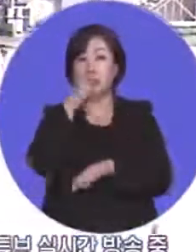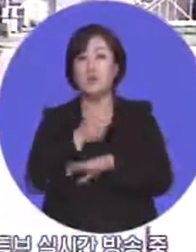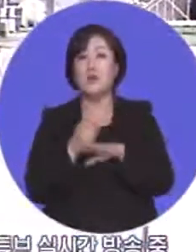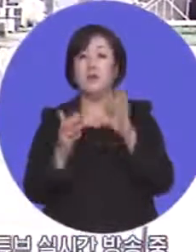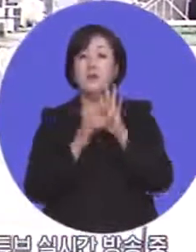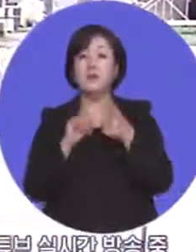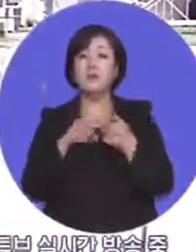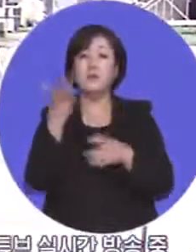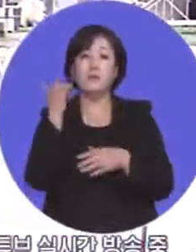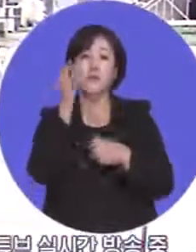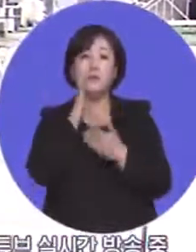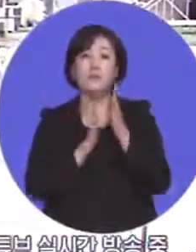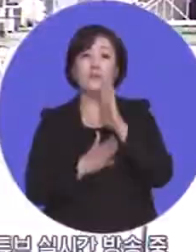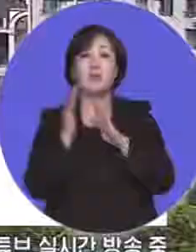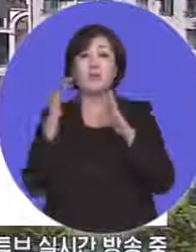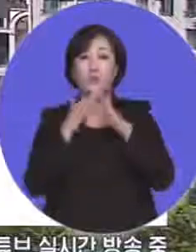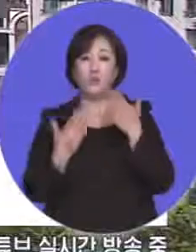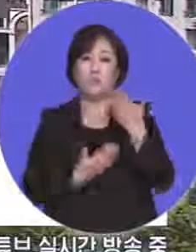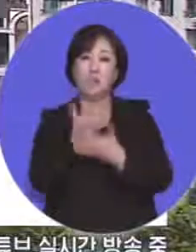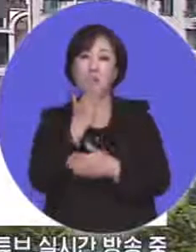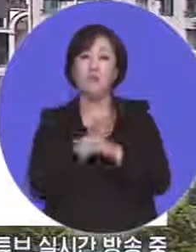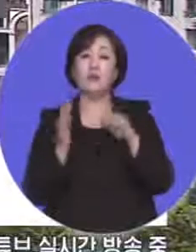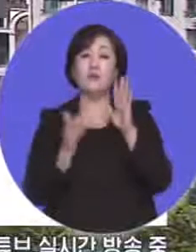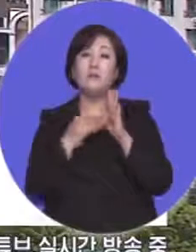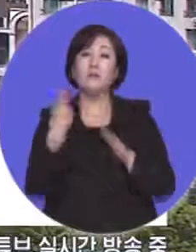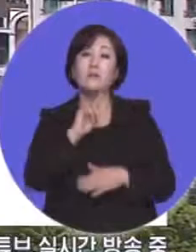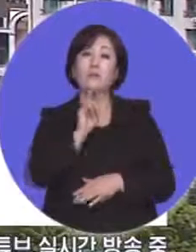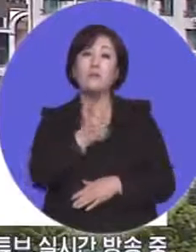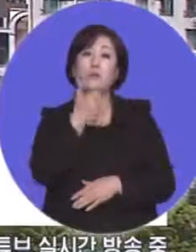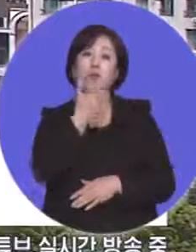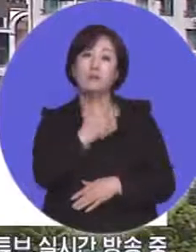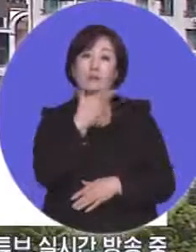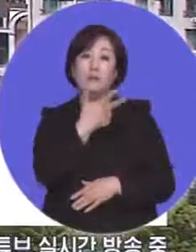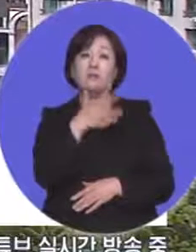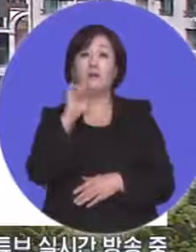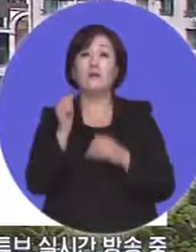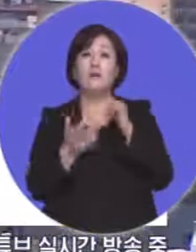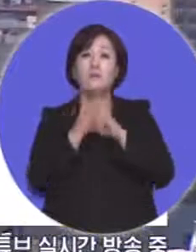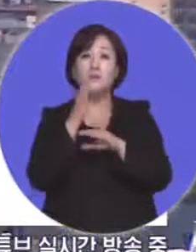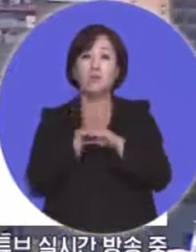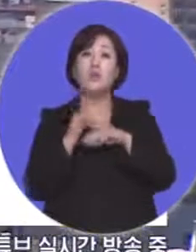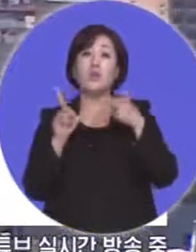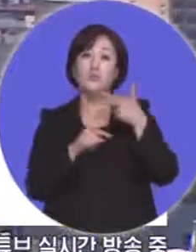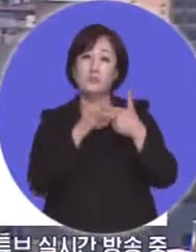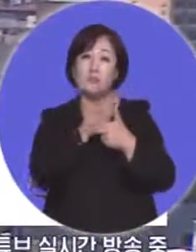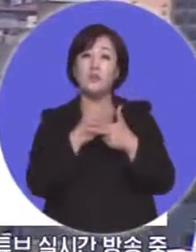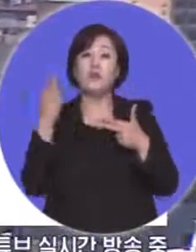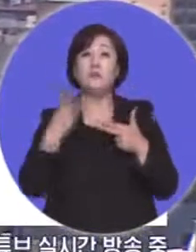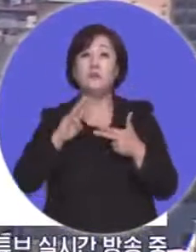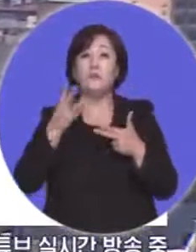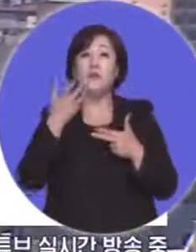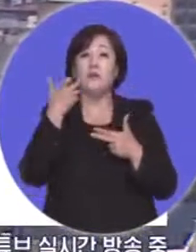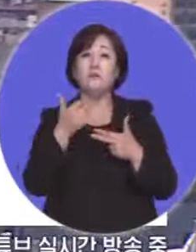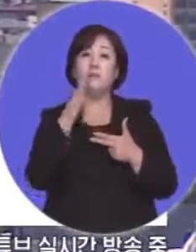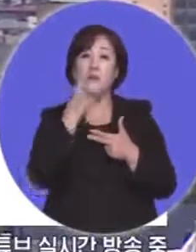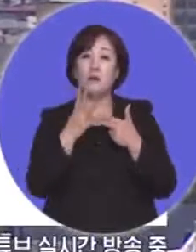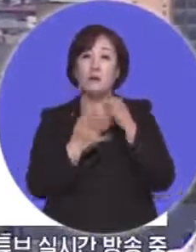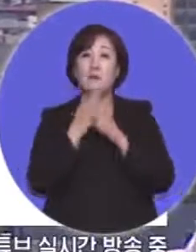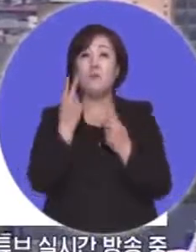따르면 지난달 울산 주택 매매 거래량은 1,588건으로 7월에